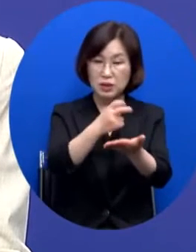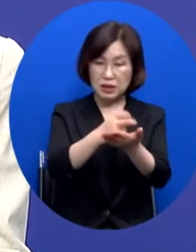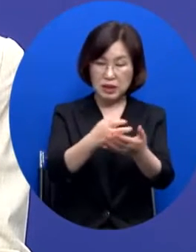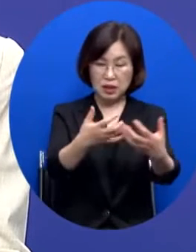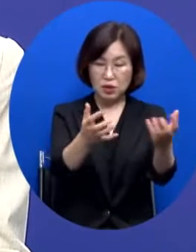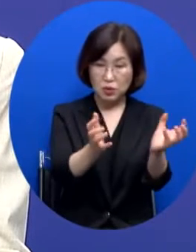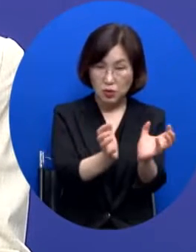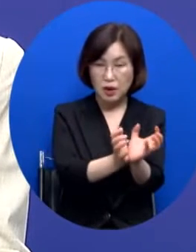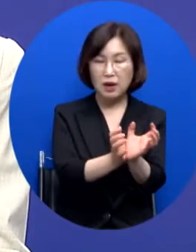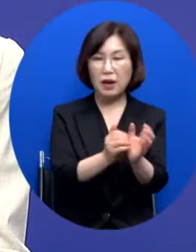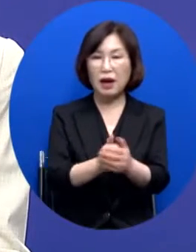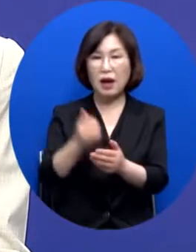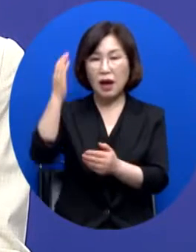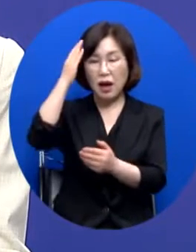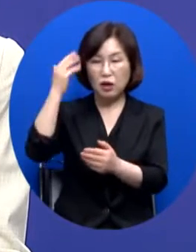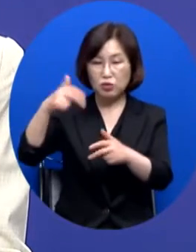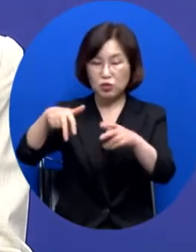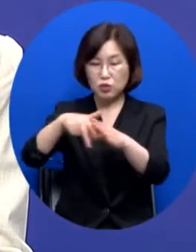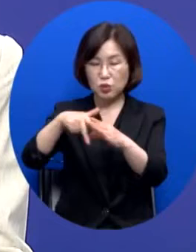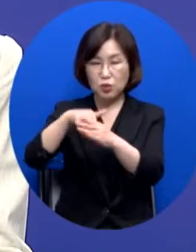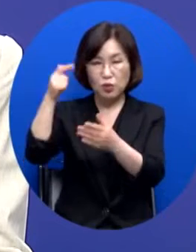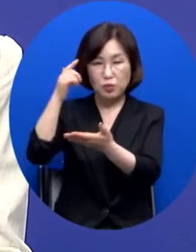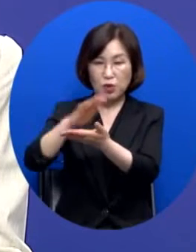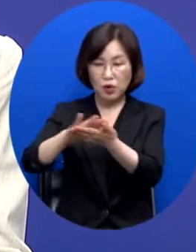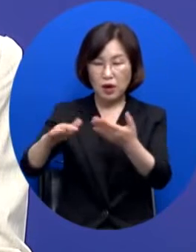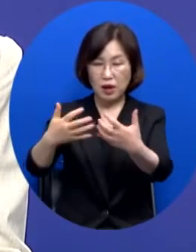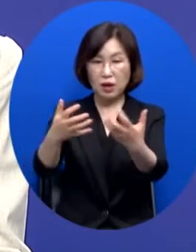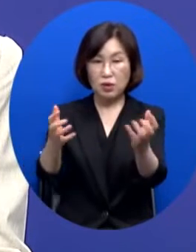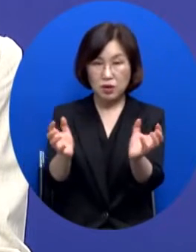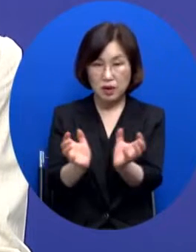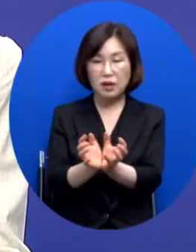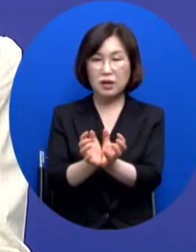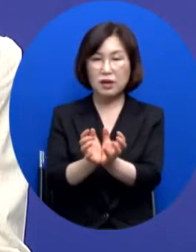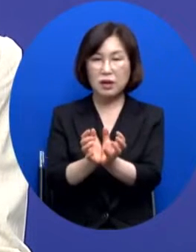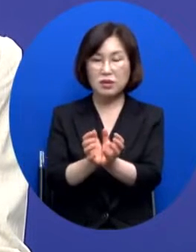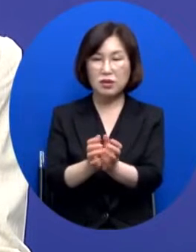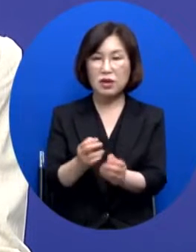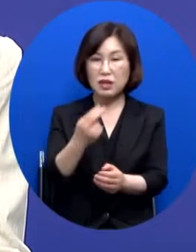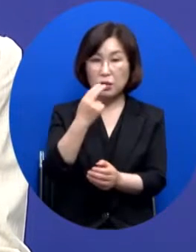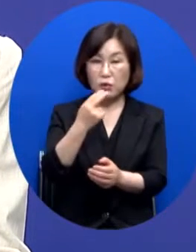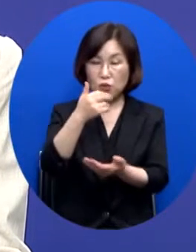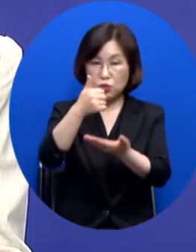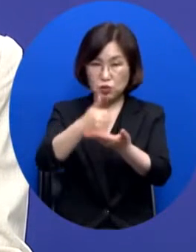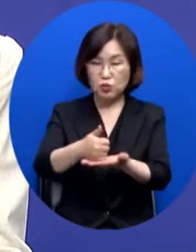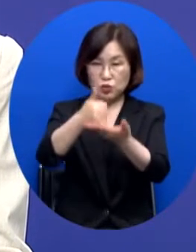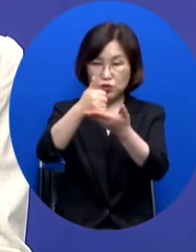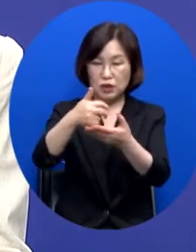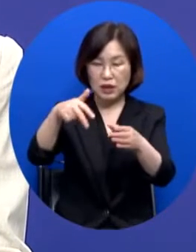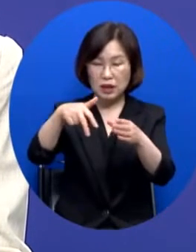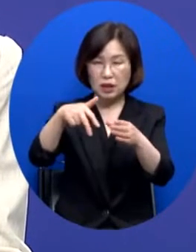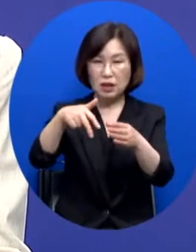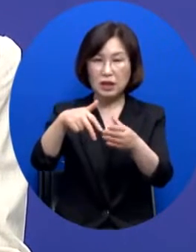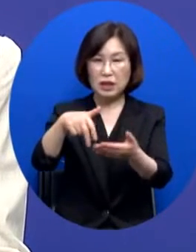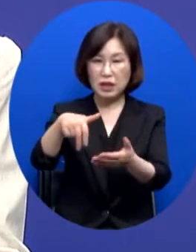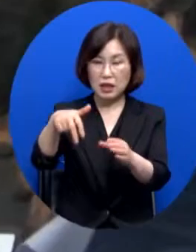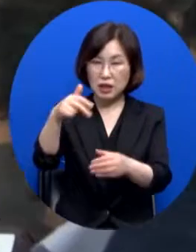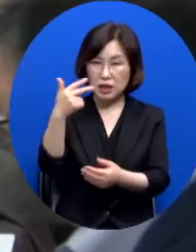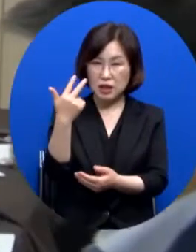생명존중정책민관협의회가 주최하고 한국종교인평화회의가 주관한 생명존중을 위한 7개 종교연합 간담회가